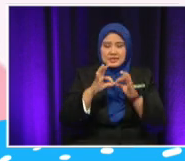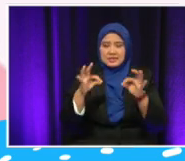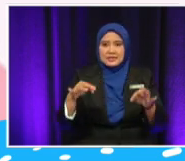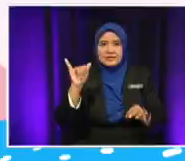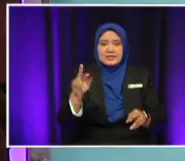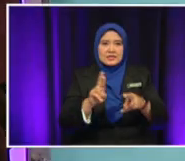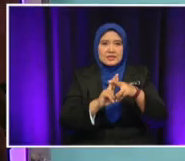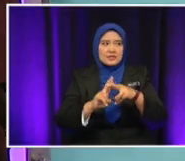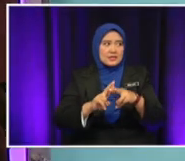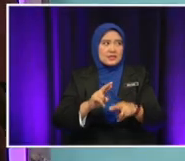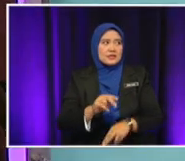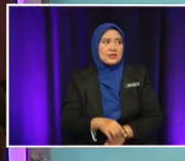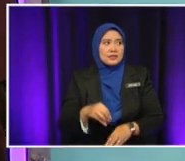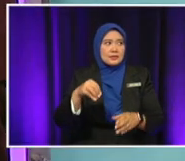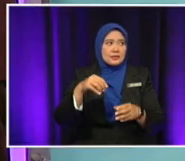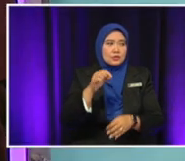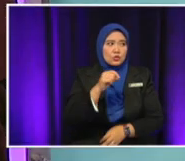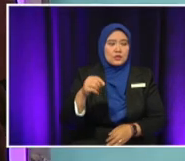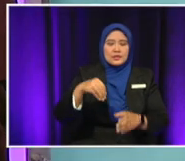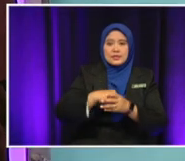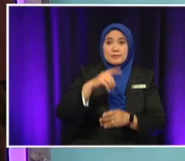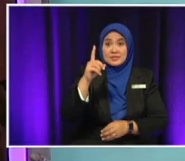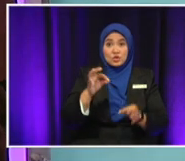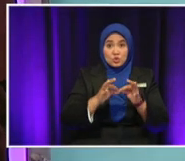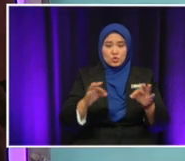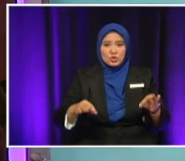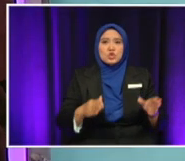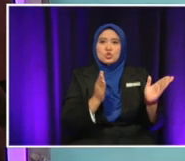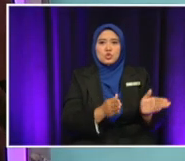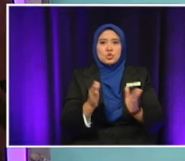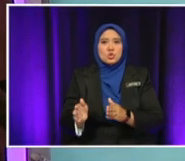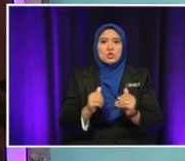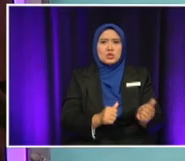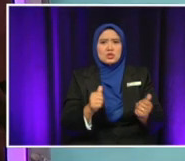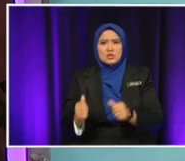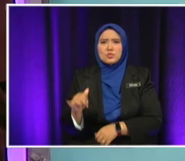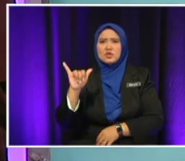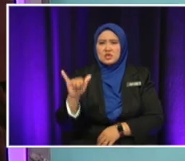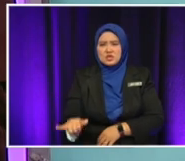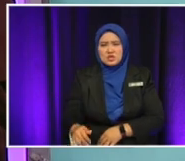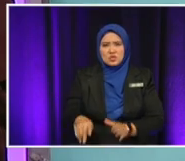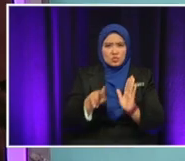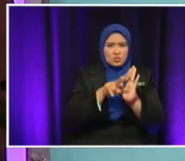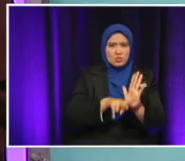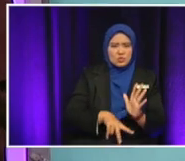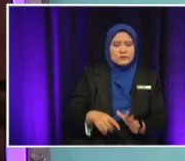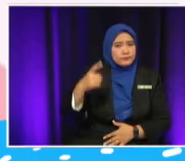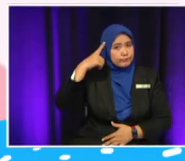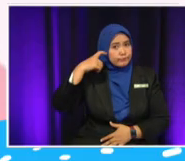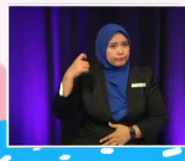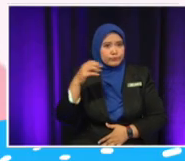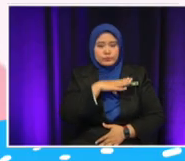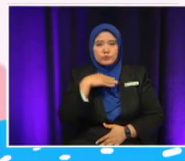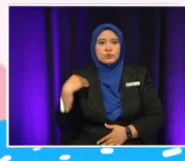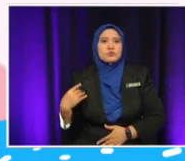oke baiklah contohnya susun atau yang kurang menarik ya penggunaan font yang kurang sesuai